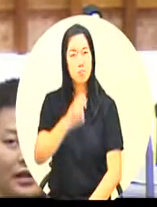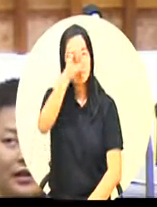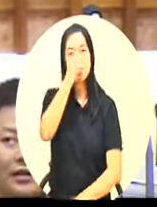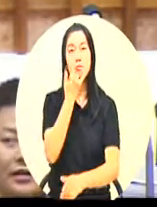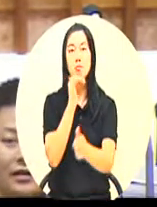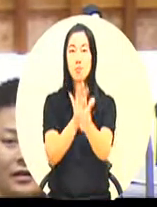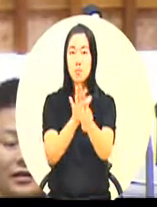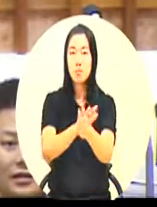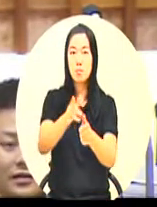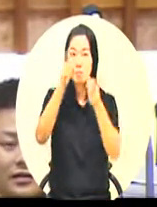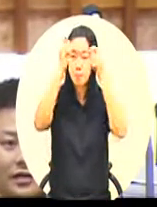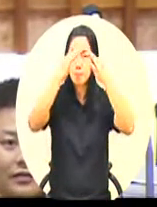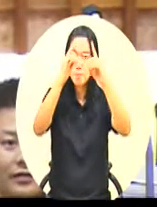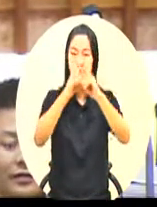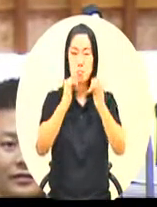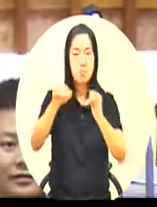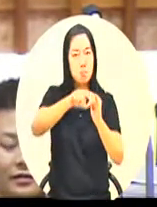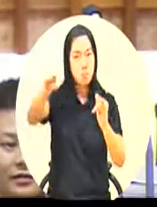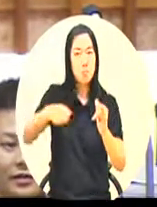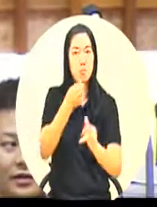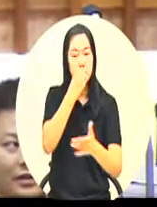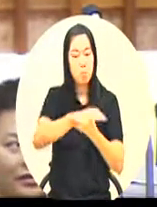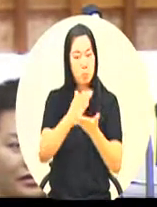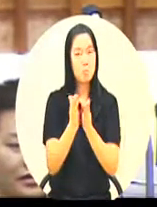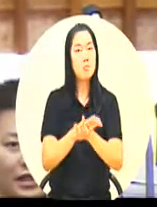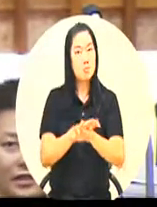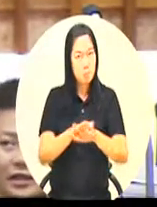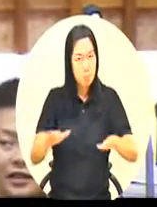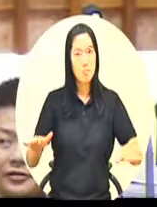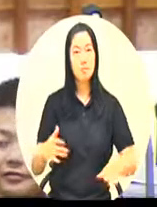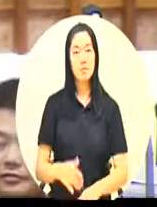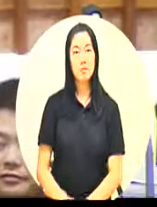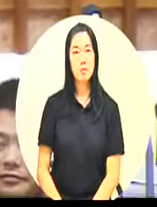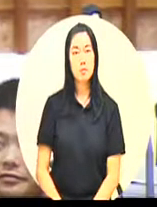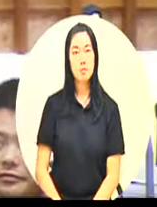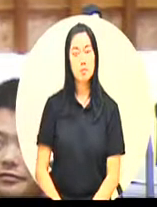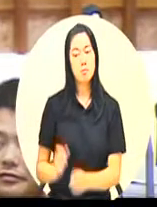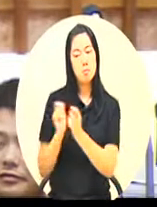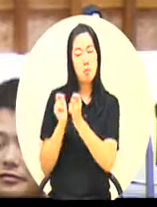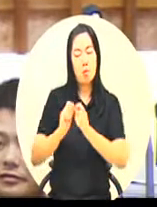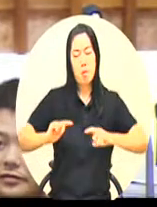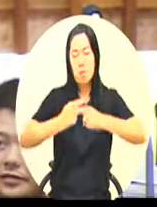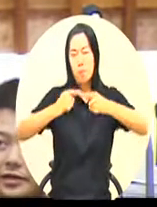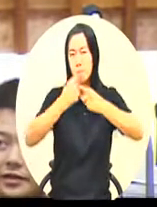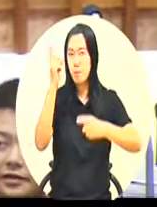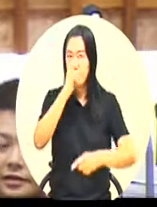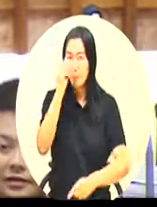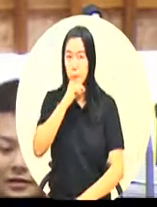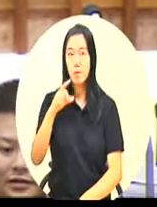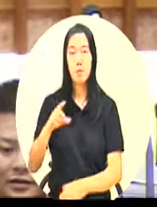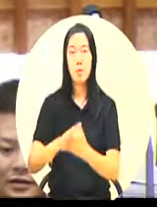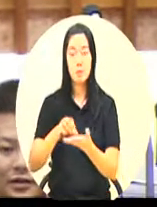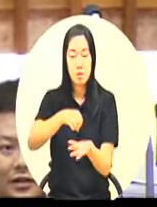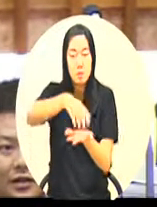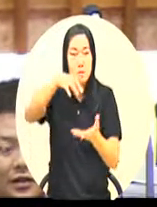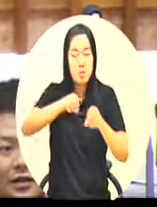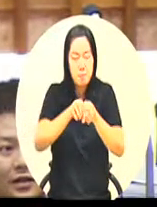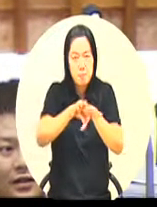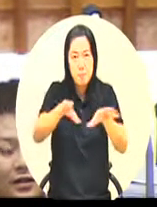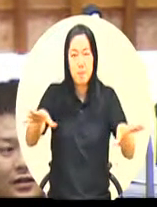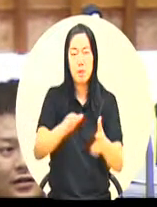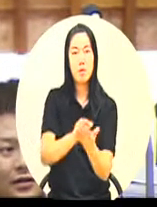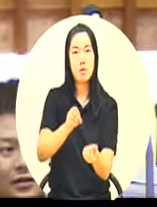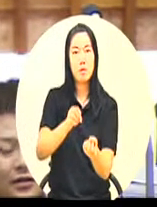高雄市民食安的问题。那最近炒了这个沸沸扬扬的这个日本福岛的核灾食